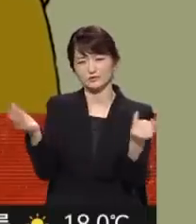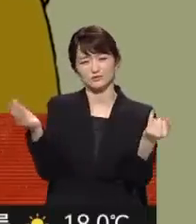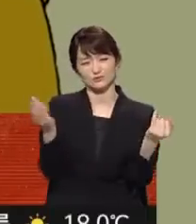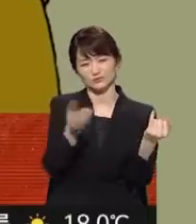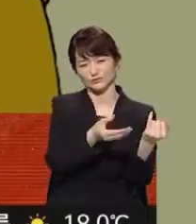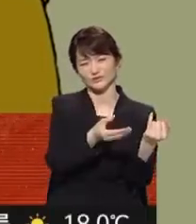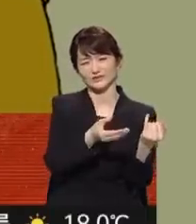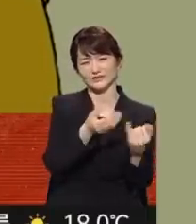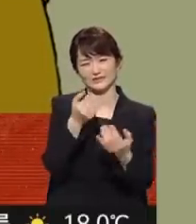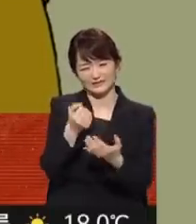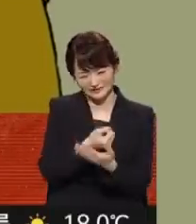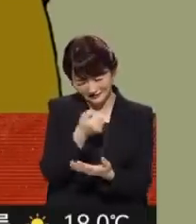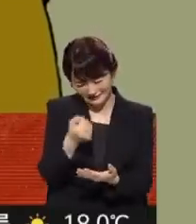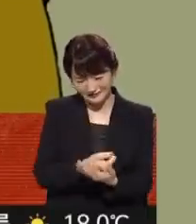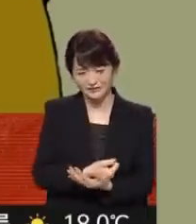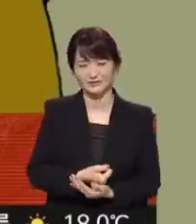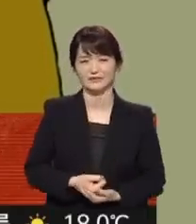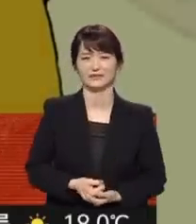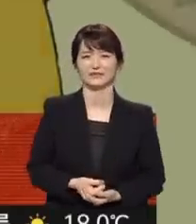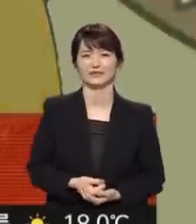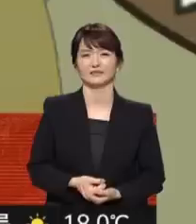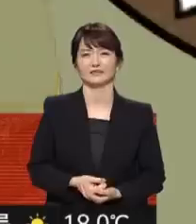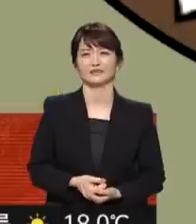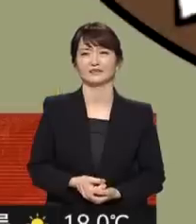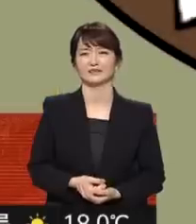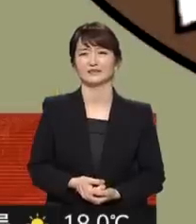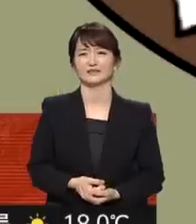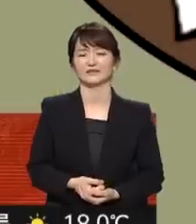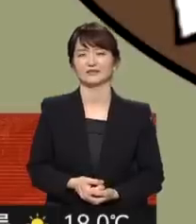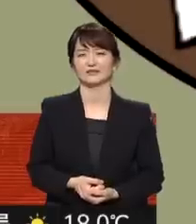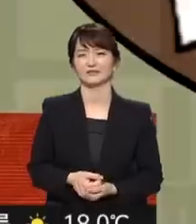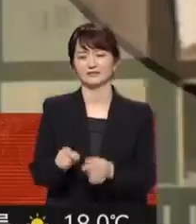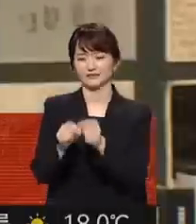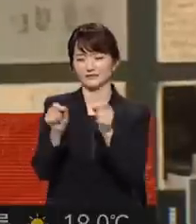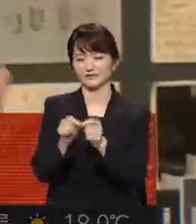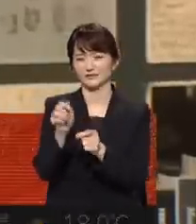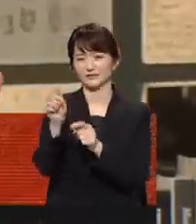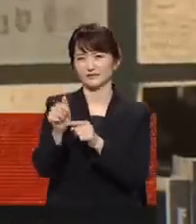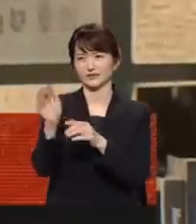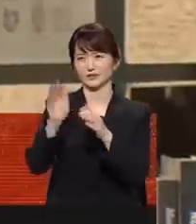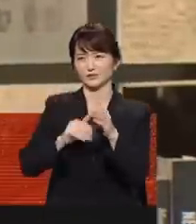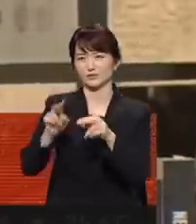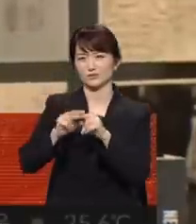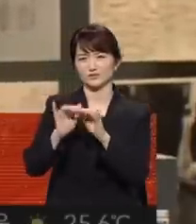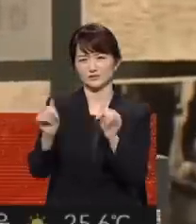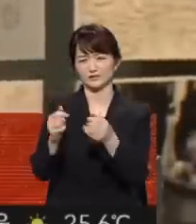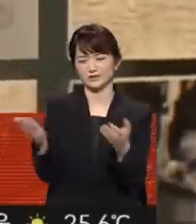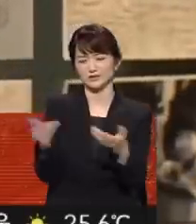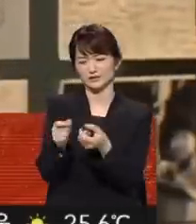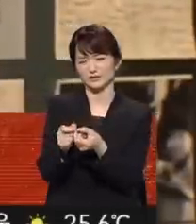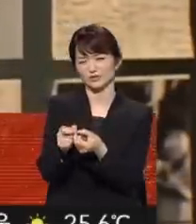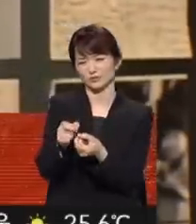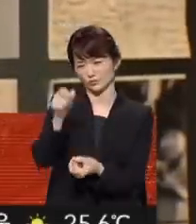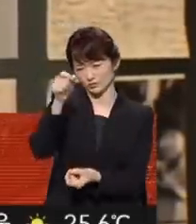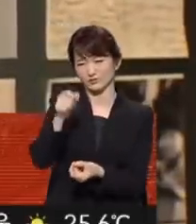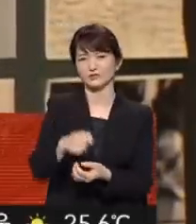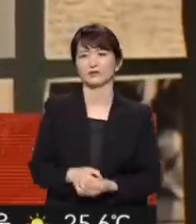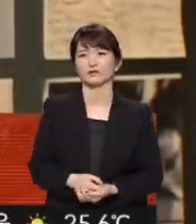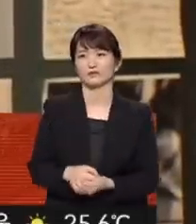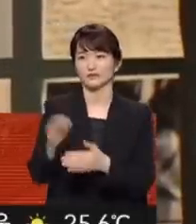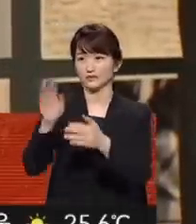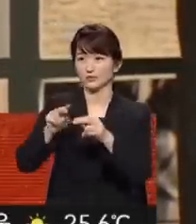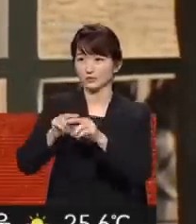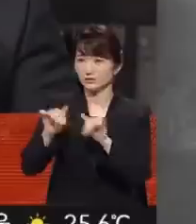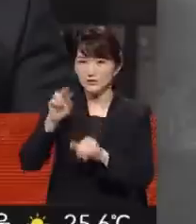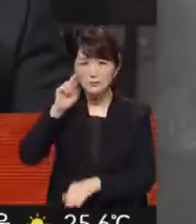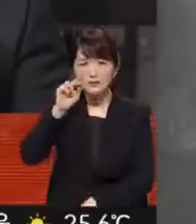일입니다. 아 근데 보통 우리 팀장님 공직자로 오랜 동안 뭐 봉직해 오셨는데, 아 공직자들한테 또